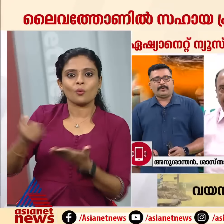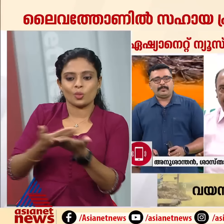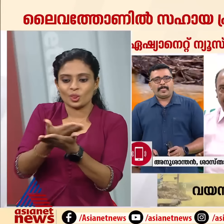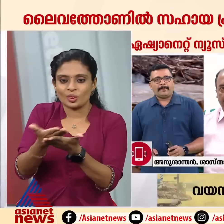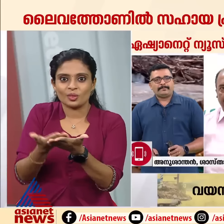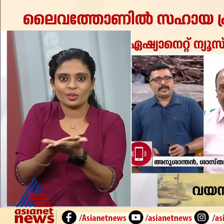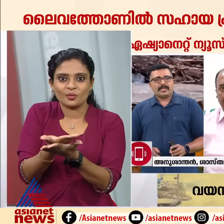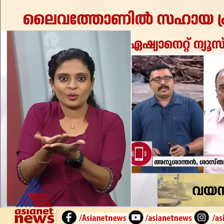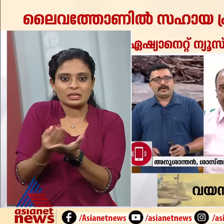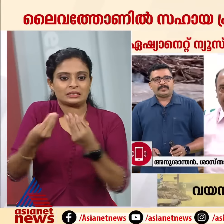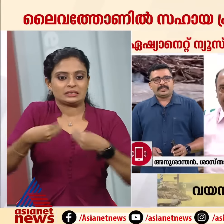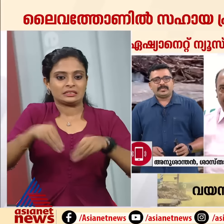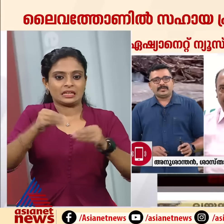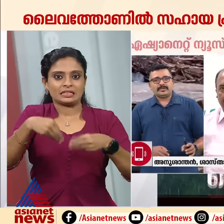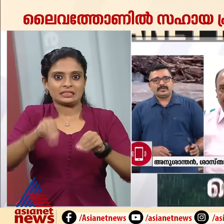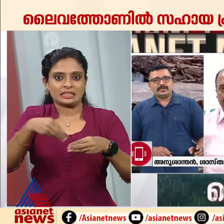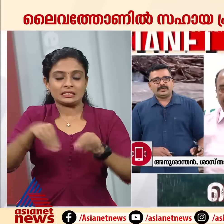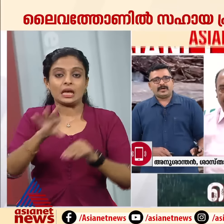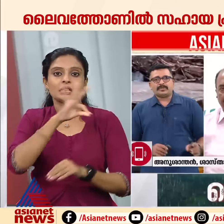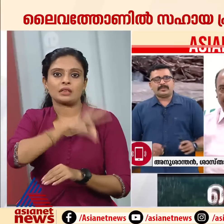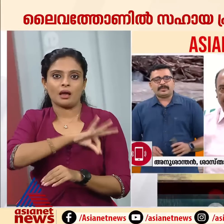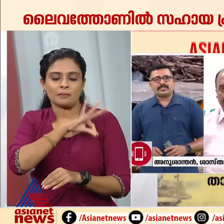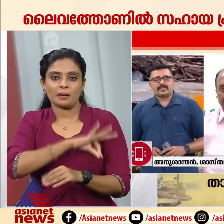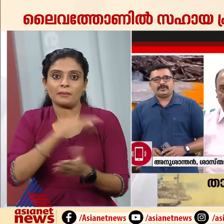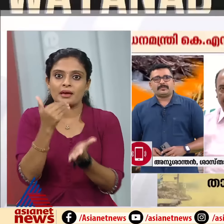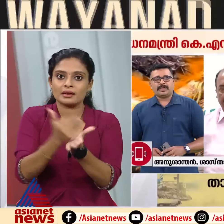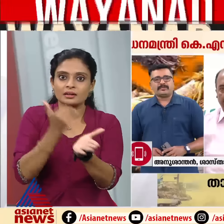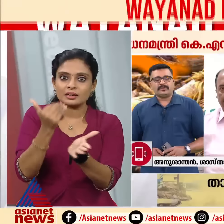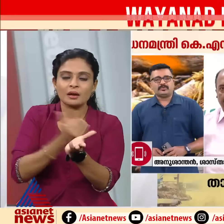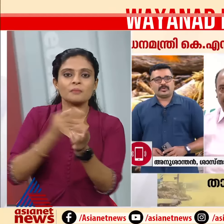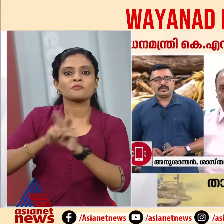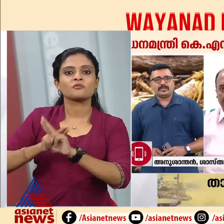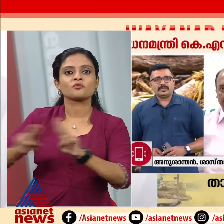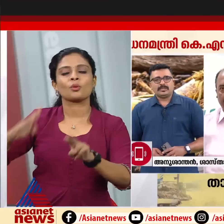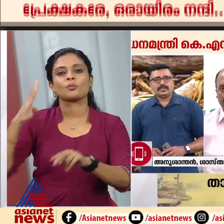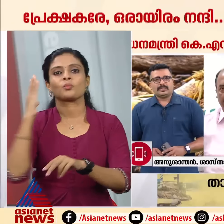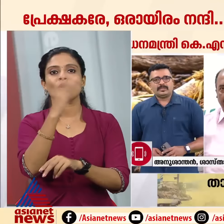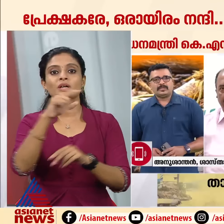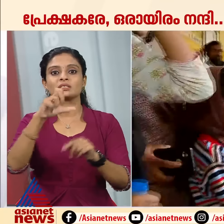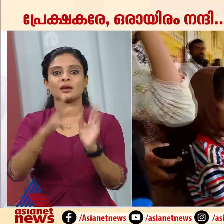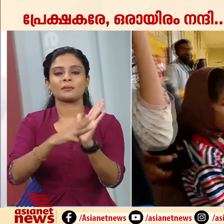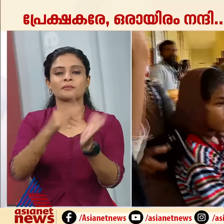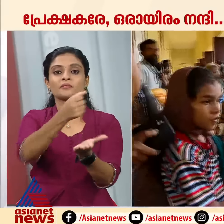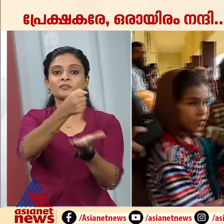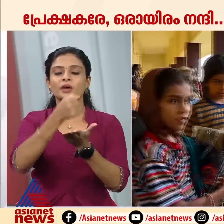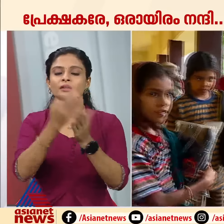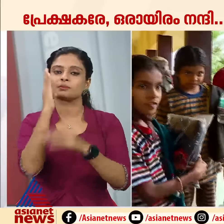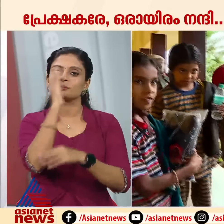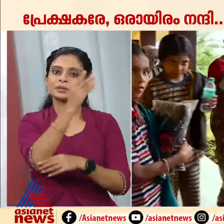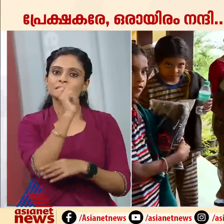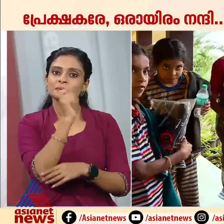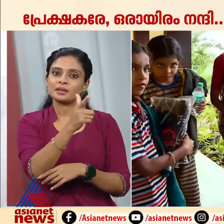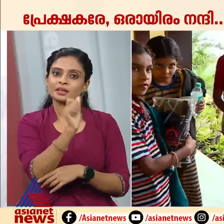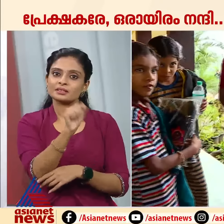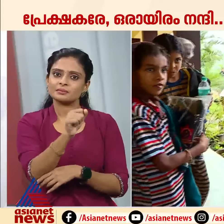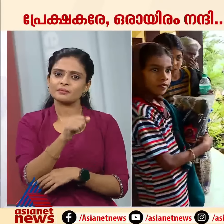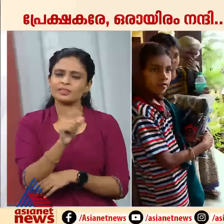ലാഭം അല്ലേ അവിടുത്തെ അവിടുത്തെ മനുഷ്യർക്ക് വേണ്ടി മാറ്റിവെക്കുന്ന ഒന്നാണ്. തീർച്ചയായിട്ടും. എങ്ങനെ തോൽക്കും